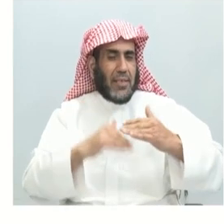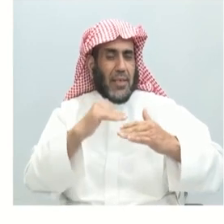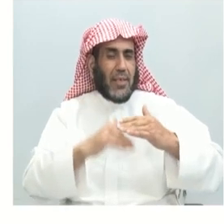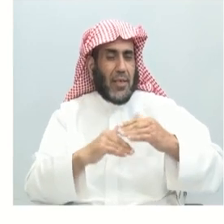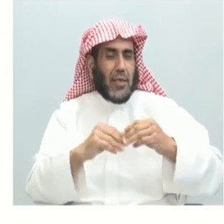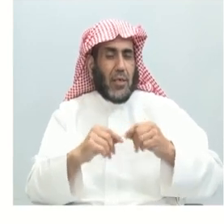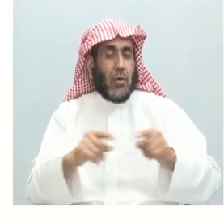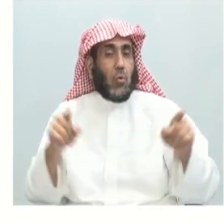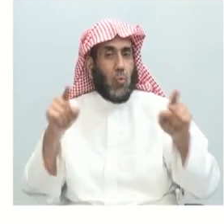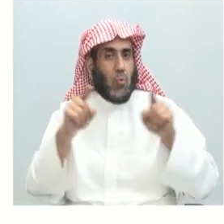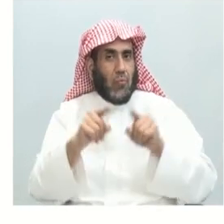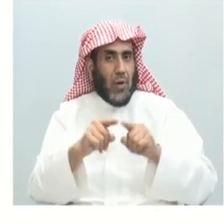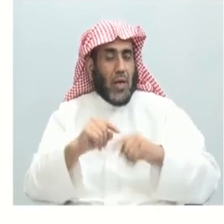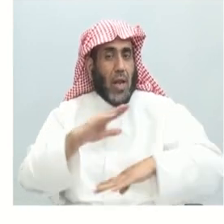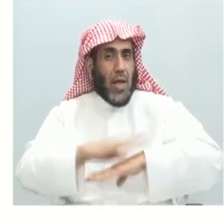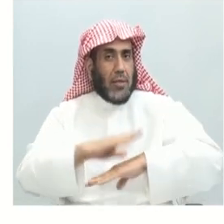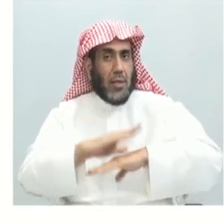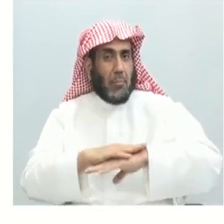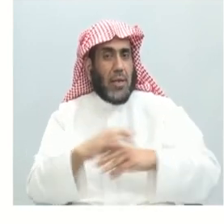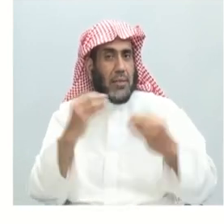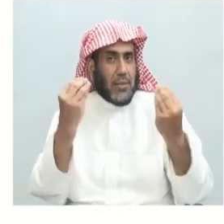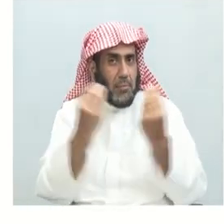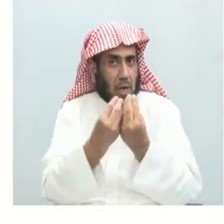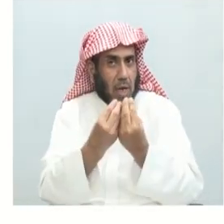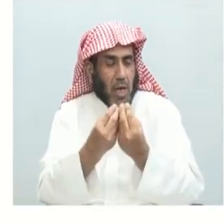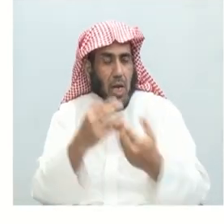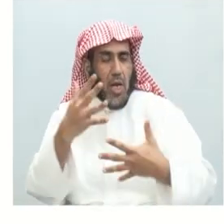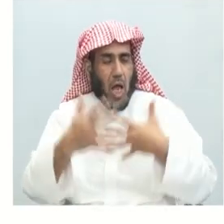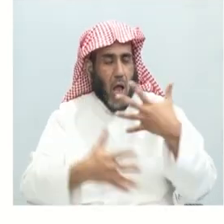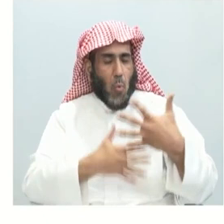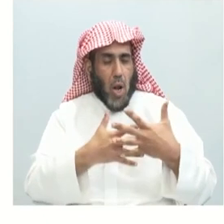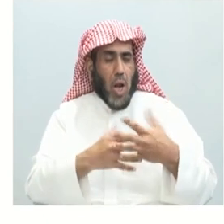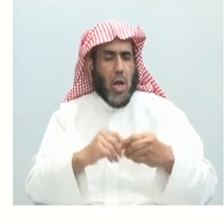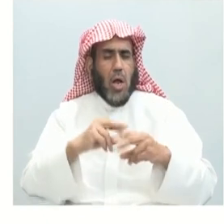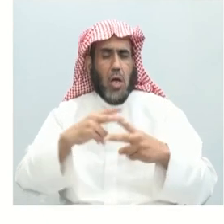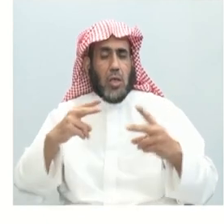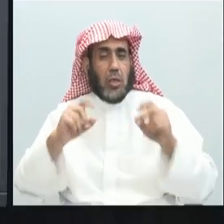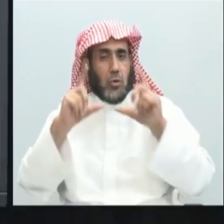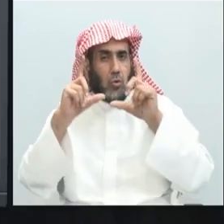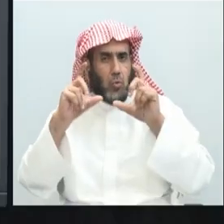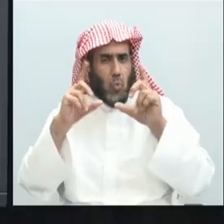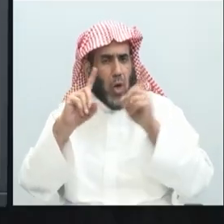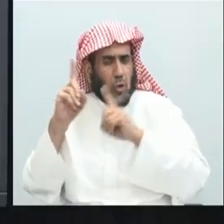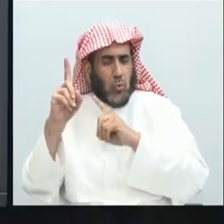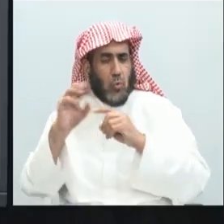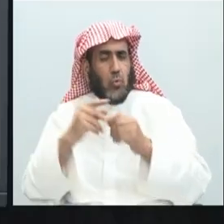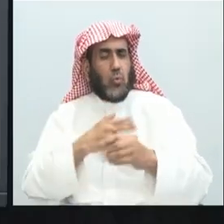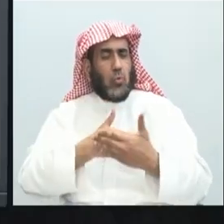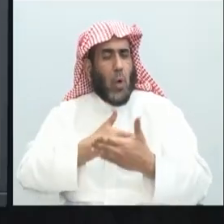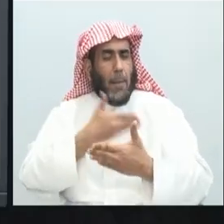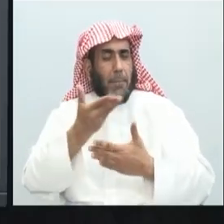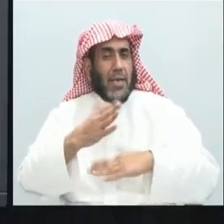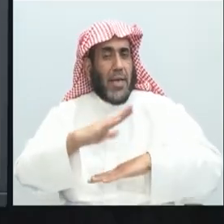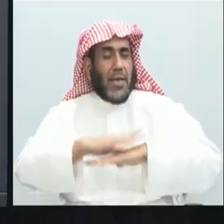وفقا للادب الذي تنتمي اليه اذا الان لدينا عده صور وكل صوره تعبر عن